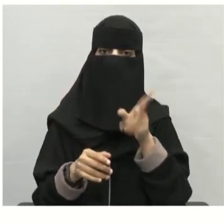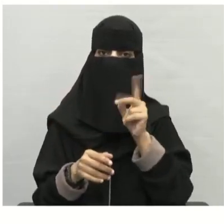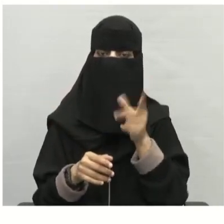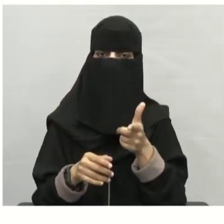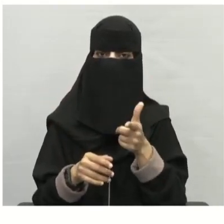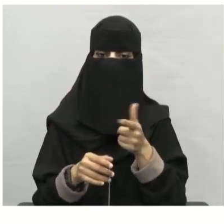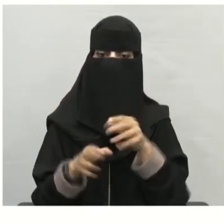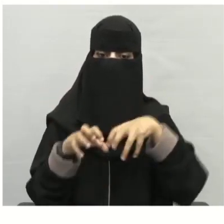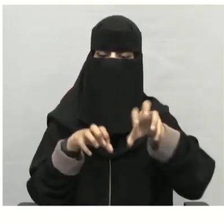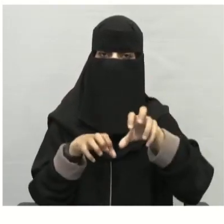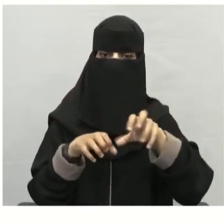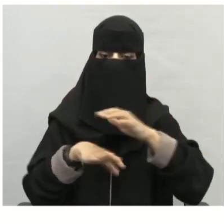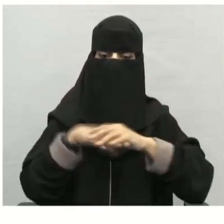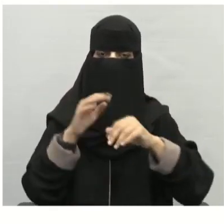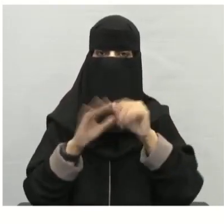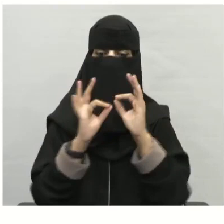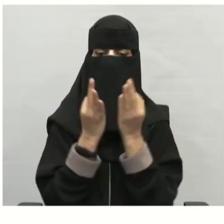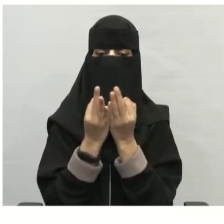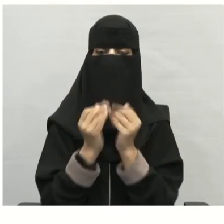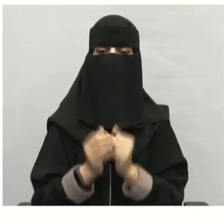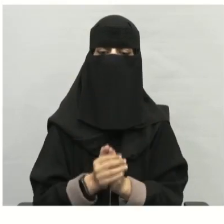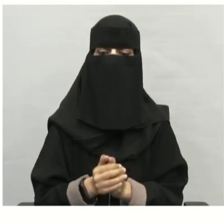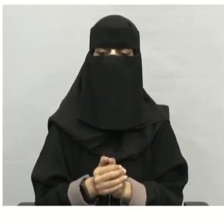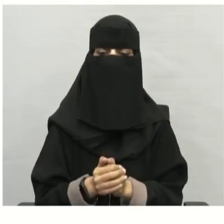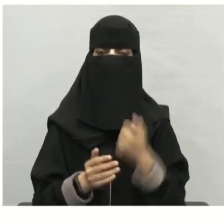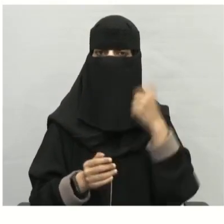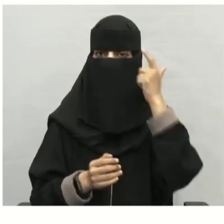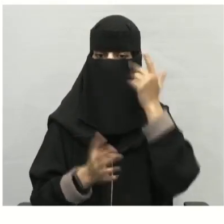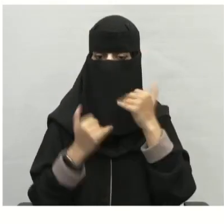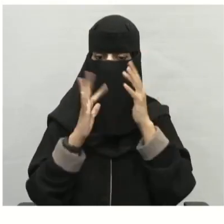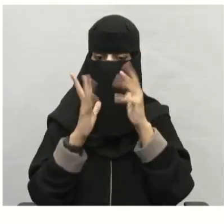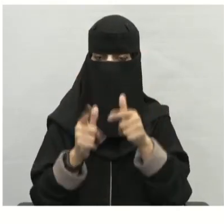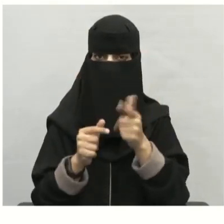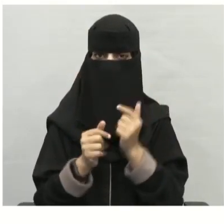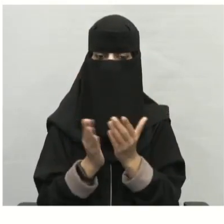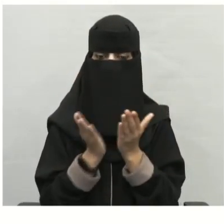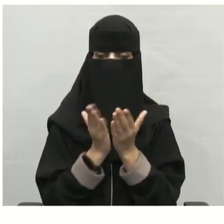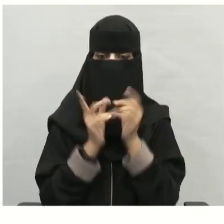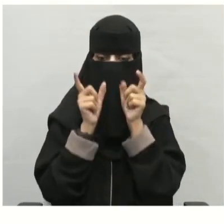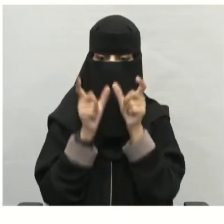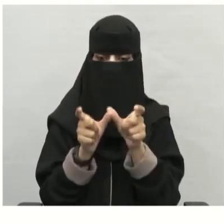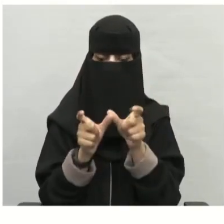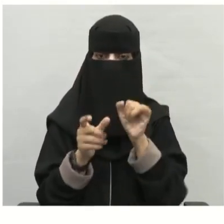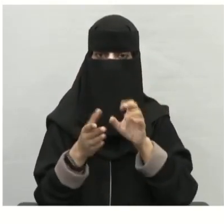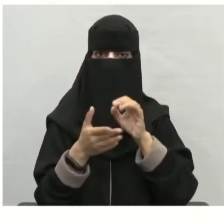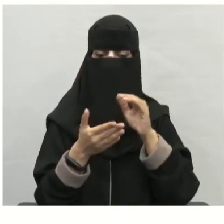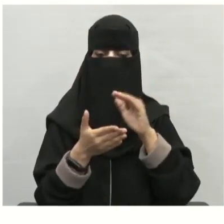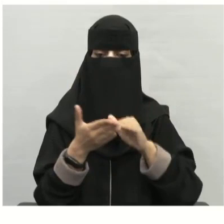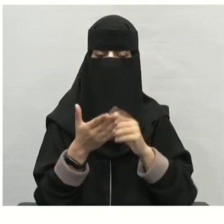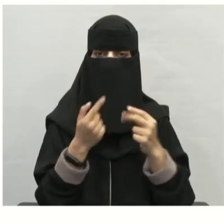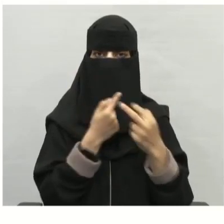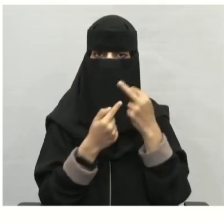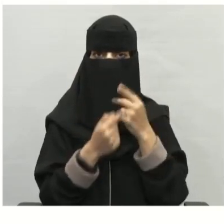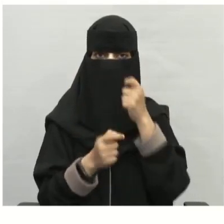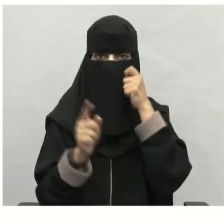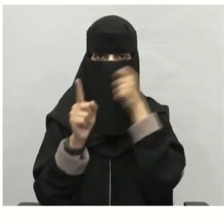بعد ذلك الى وحده المهارات الاجتماعيه تذكر عندما تناولنا درس الحمايه من الايذاء وهو اقصد به